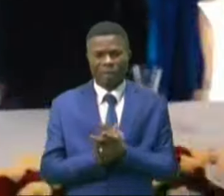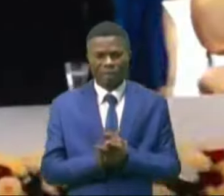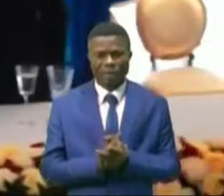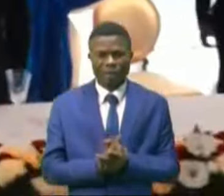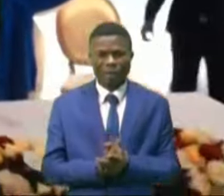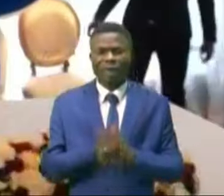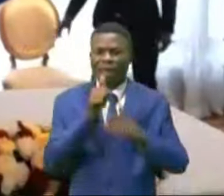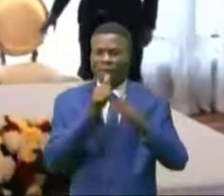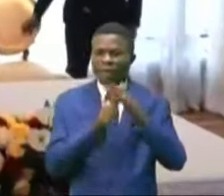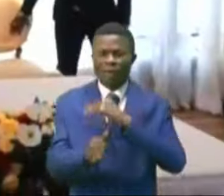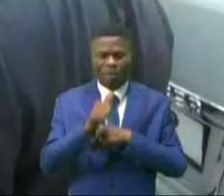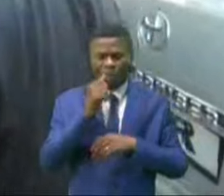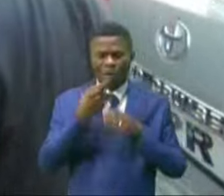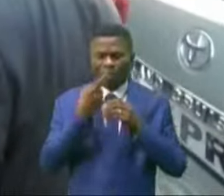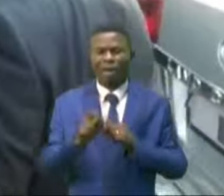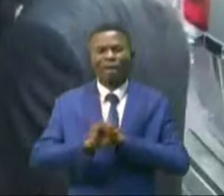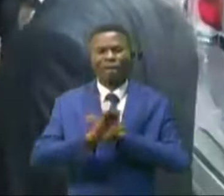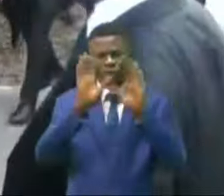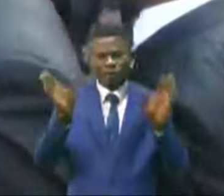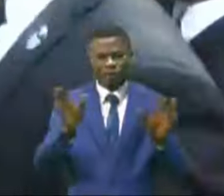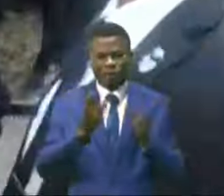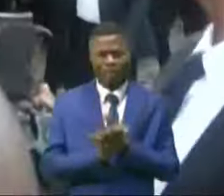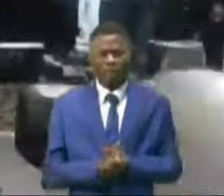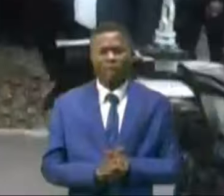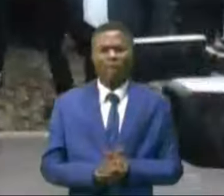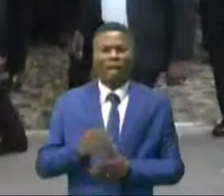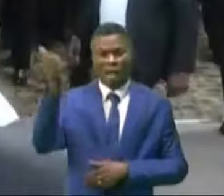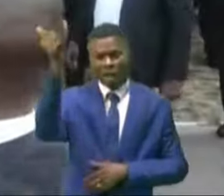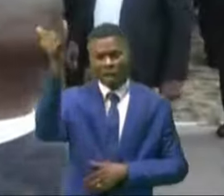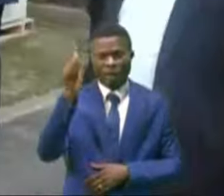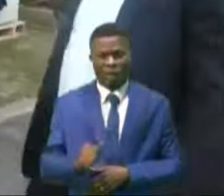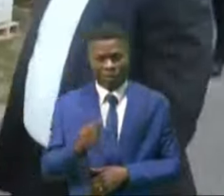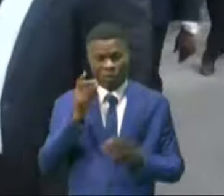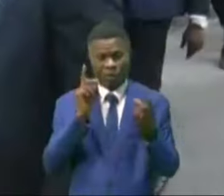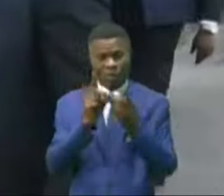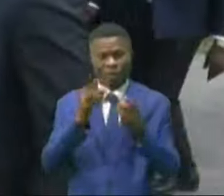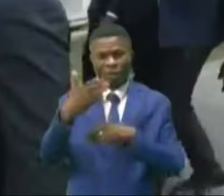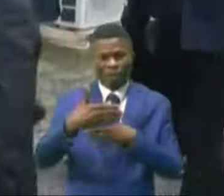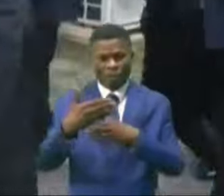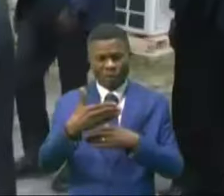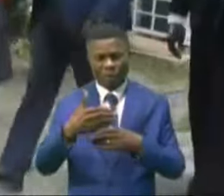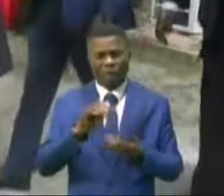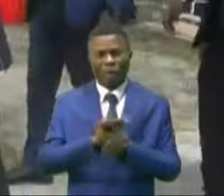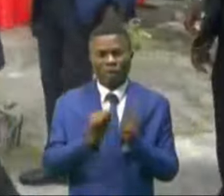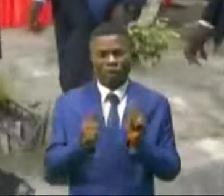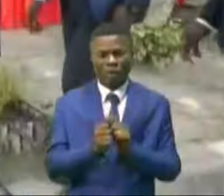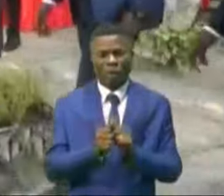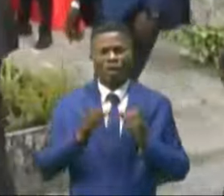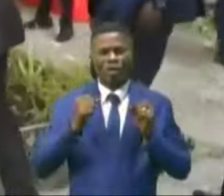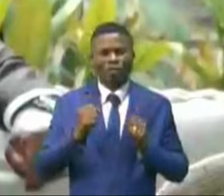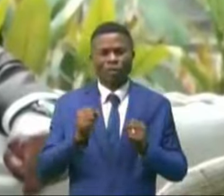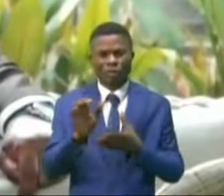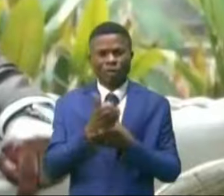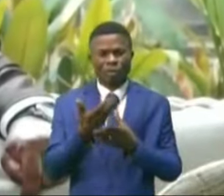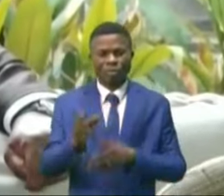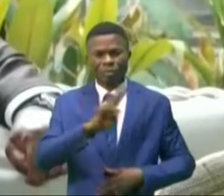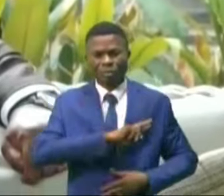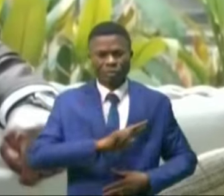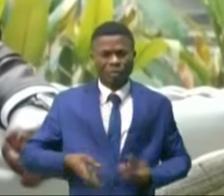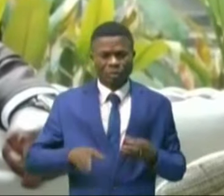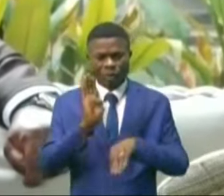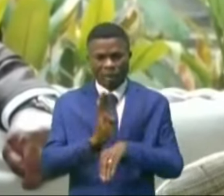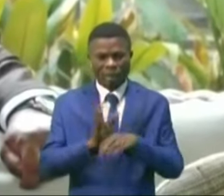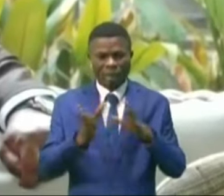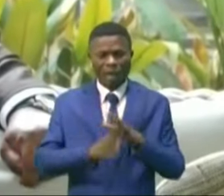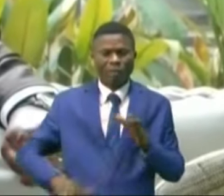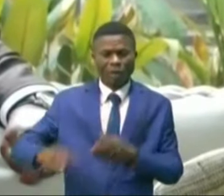pour personne que ces derniers temps, la sous-région assiste à un rapprochement et à un réchauffement des relations entre la République du Congo et le